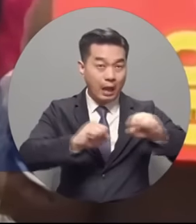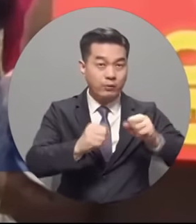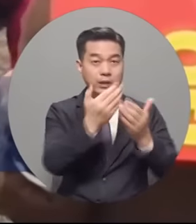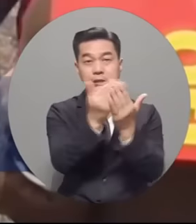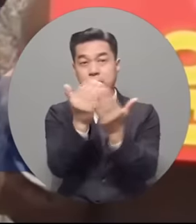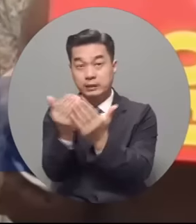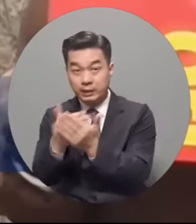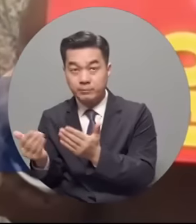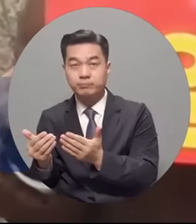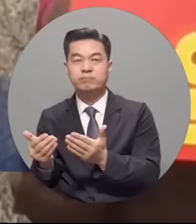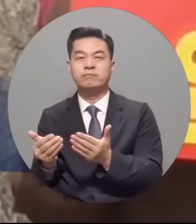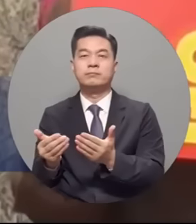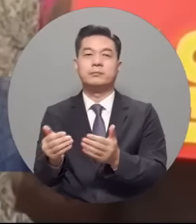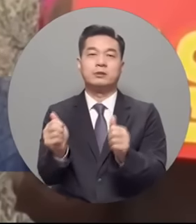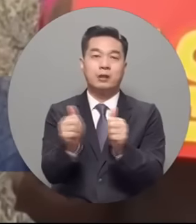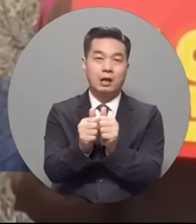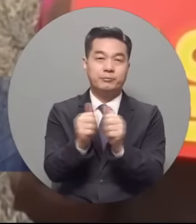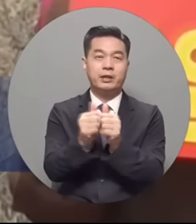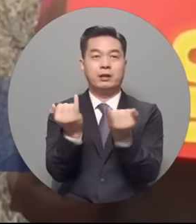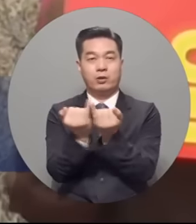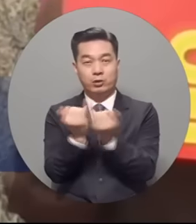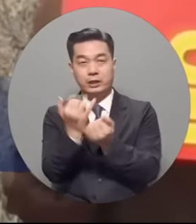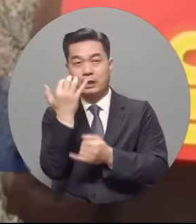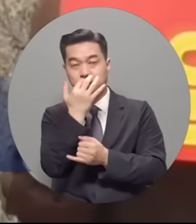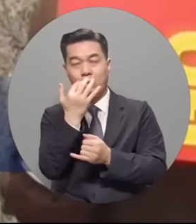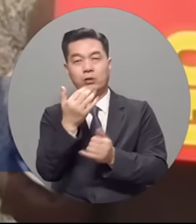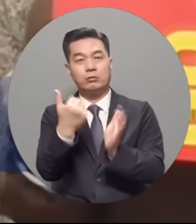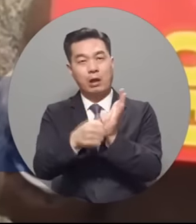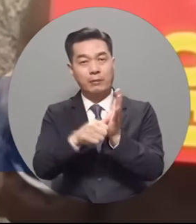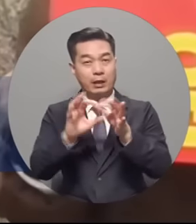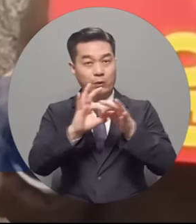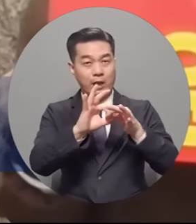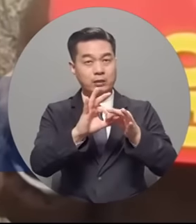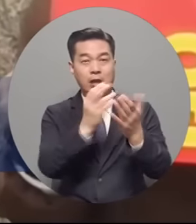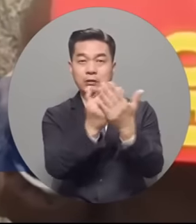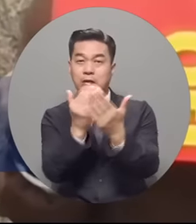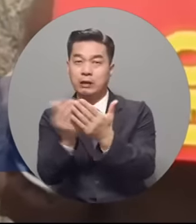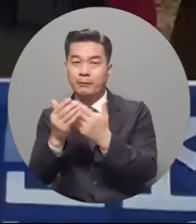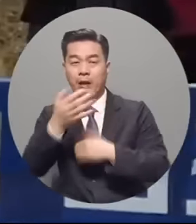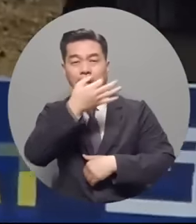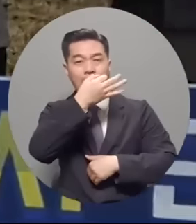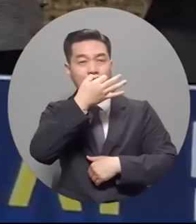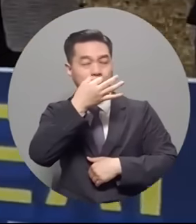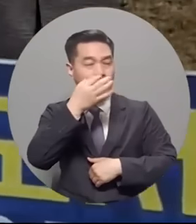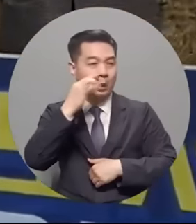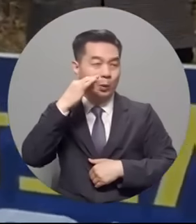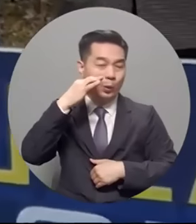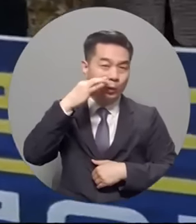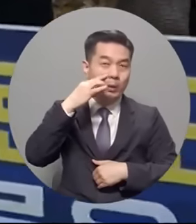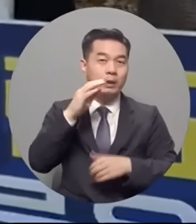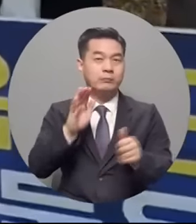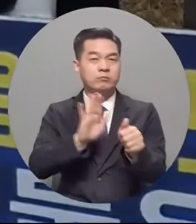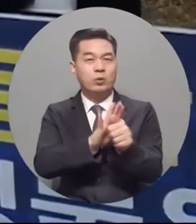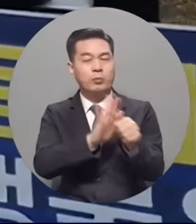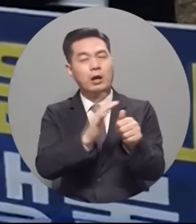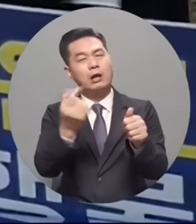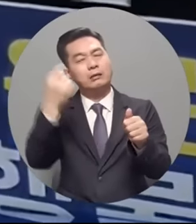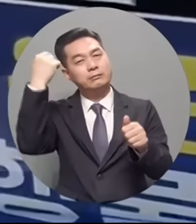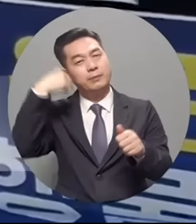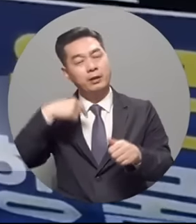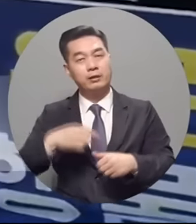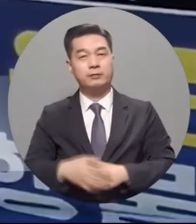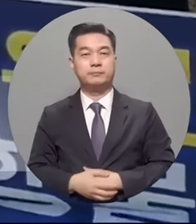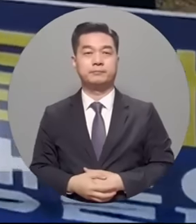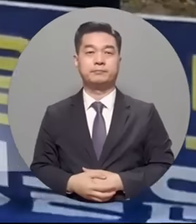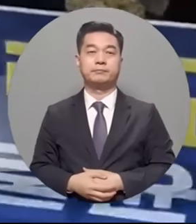생식기 위주의 사파는 호색적 흥미를 불러일으키기에 충분하며 이들은 일선 학교에도